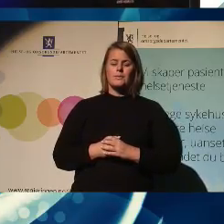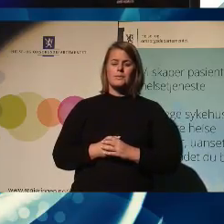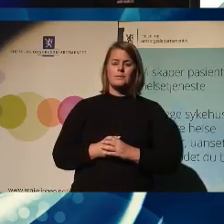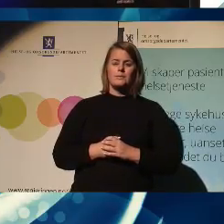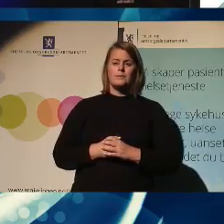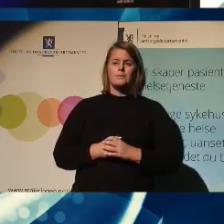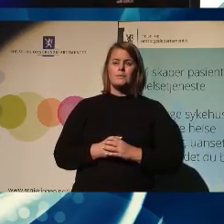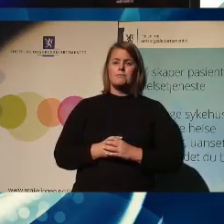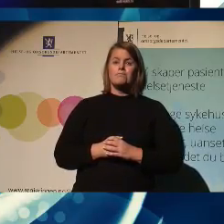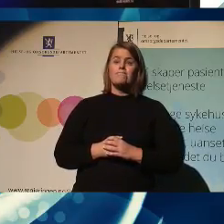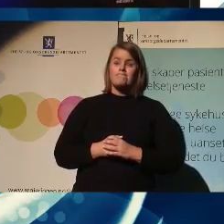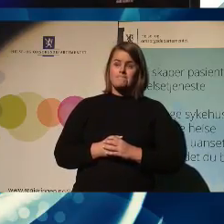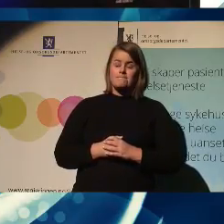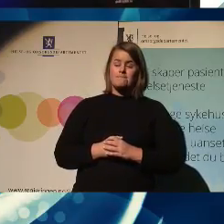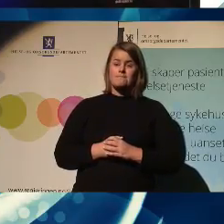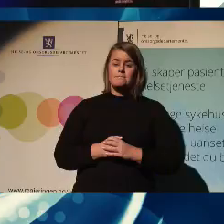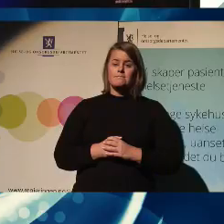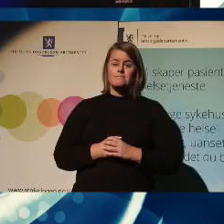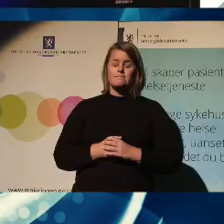dette her med å være